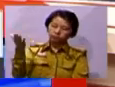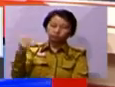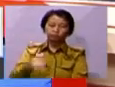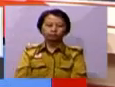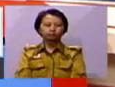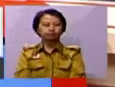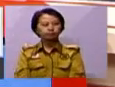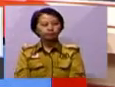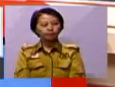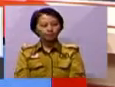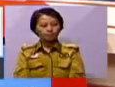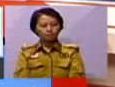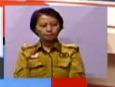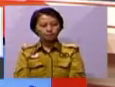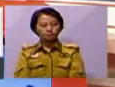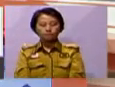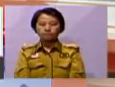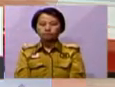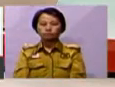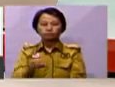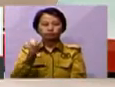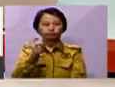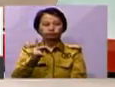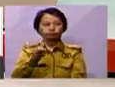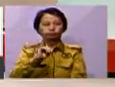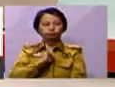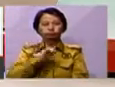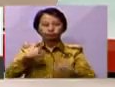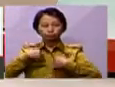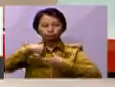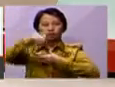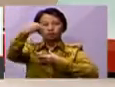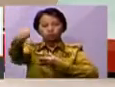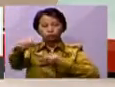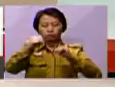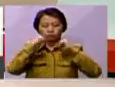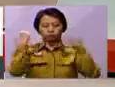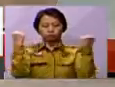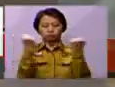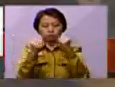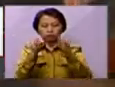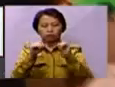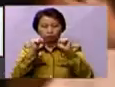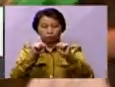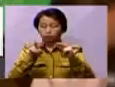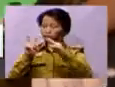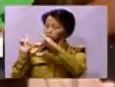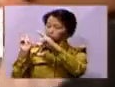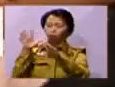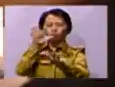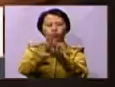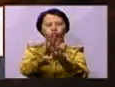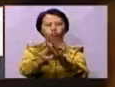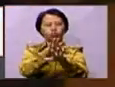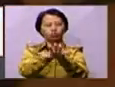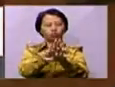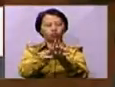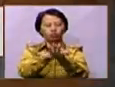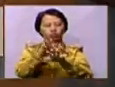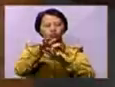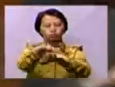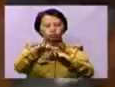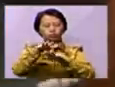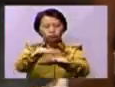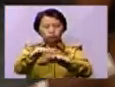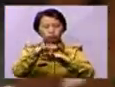silakan Faisal. Okey, saya masih lagi berada di luar Stadium Shah Alam dan kalau kita dapat lihat, orang ramai semakin